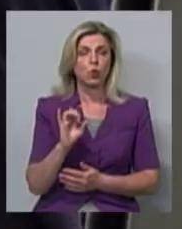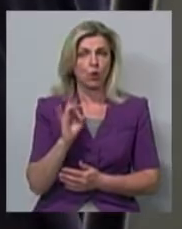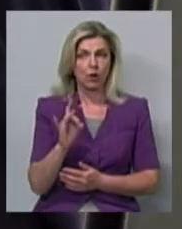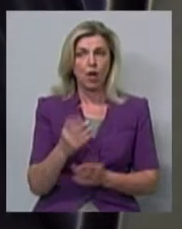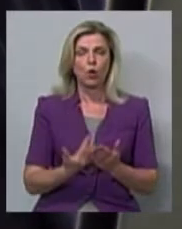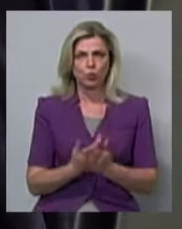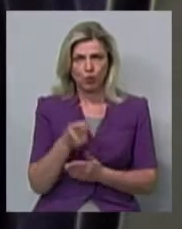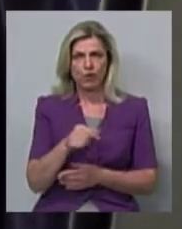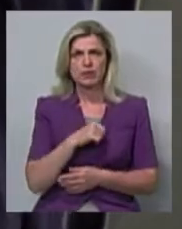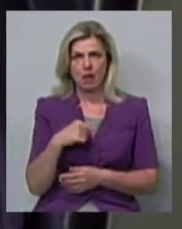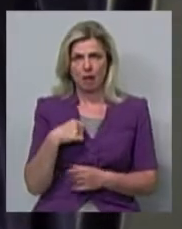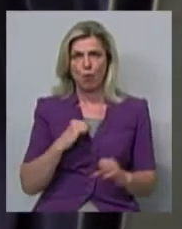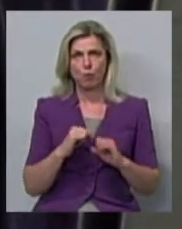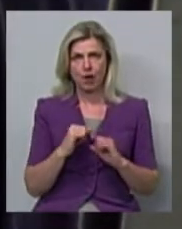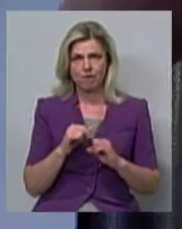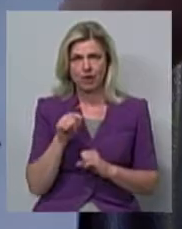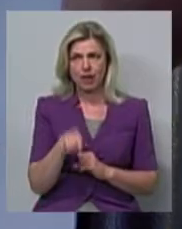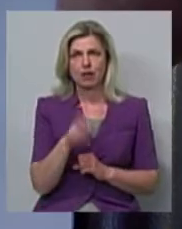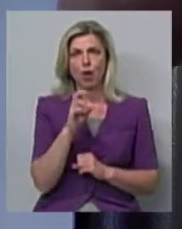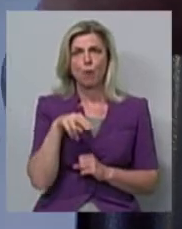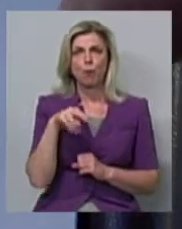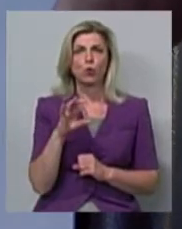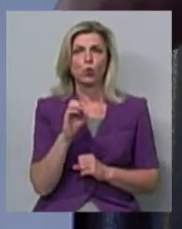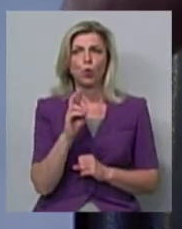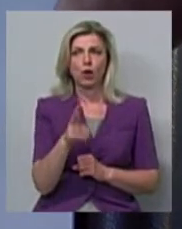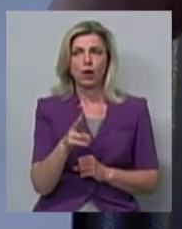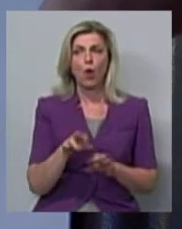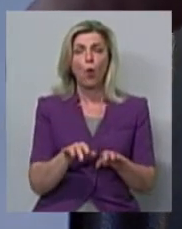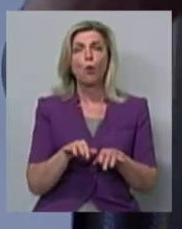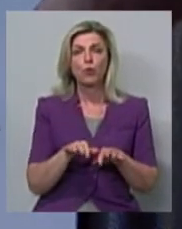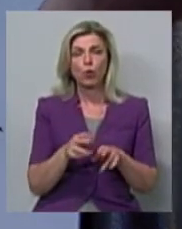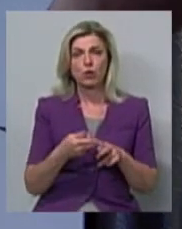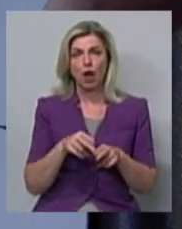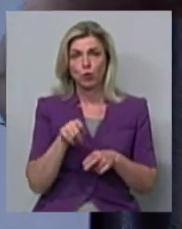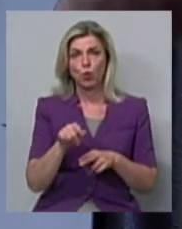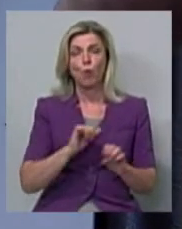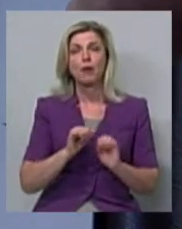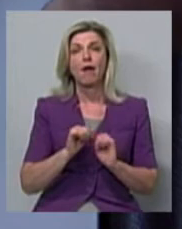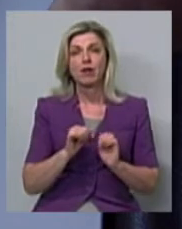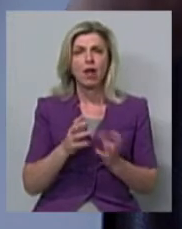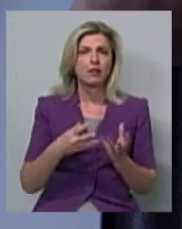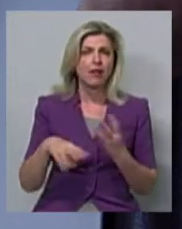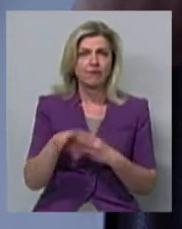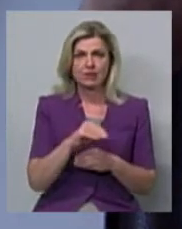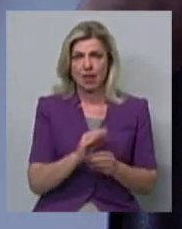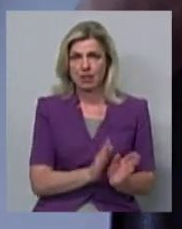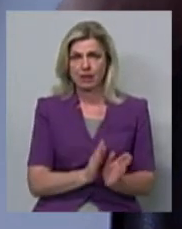это вот сам блок компьютера, который управляет всей